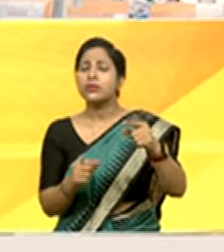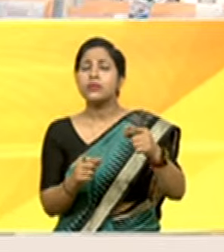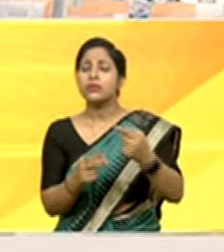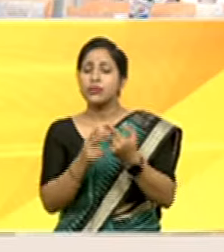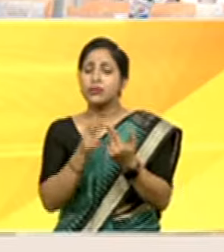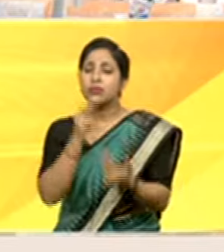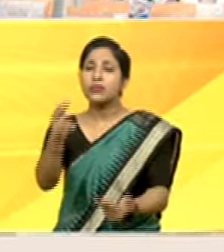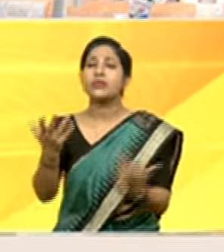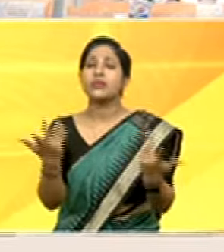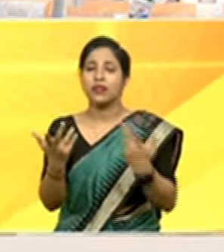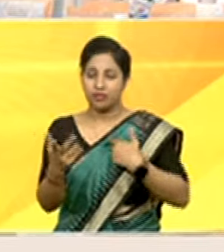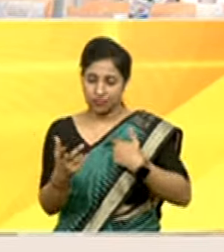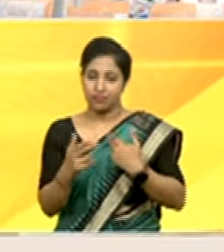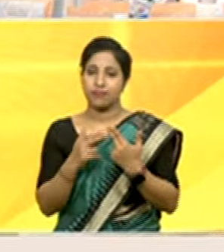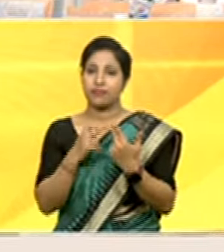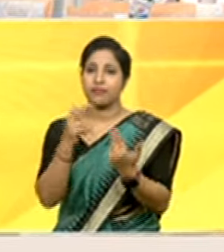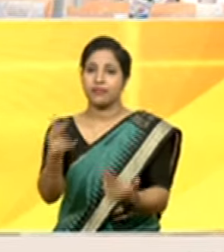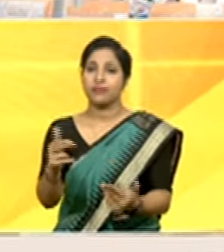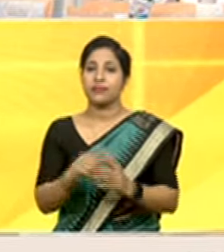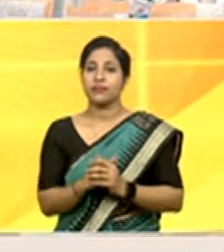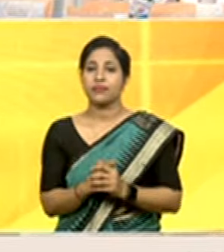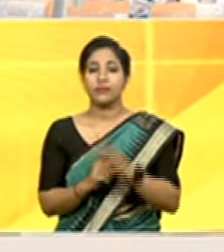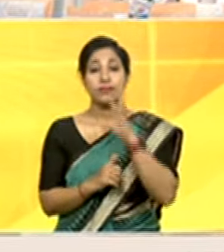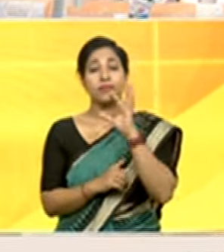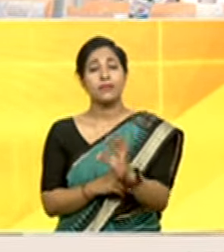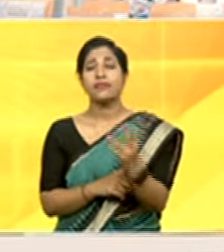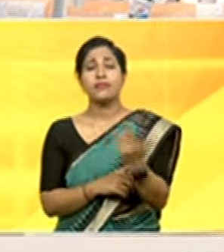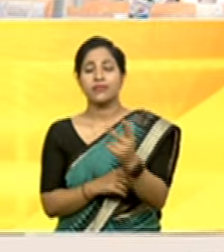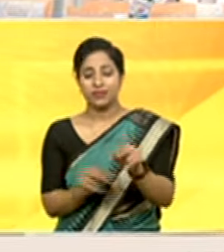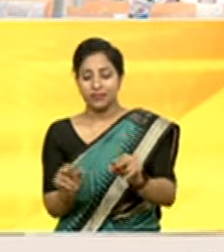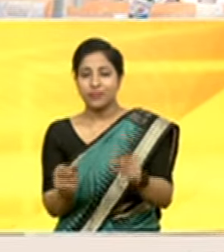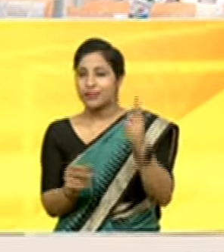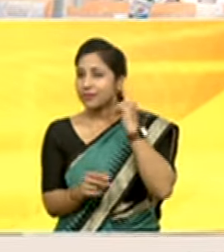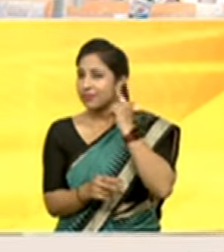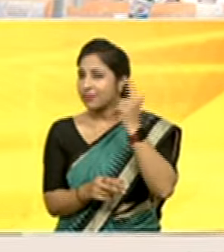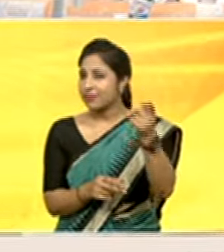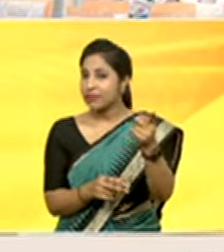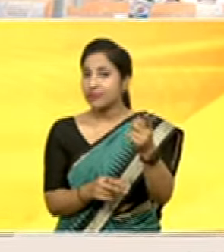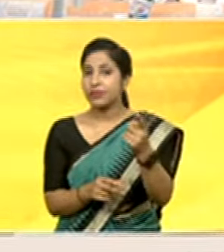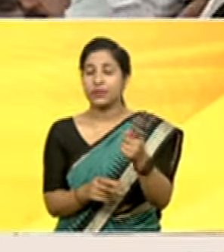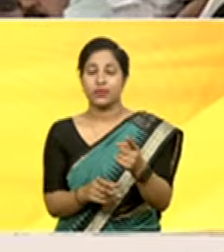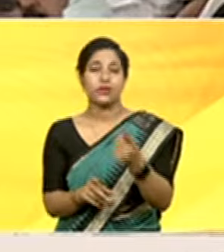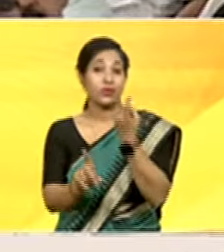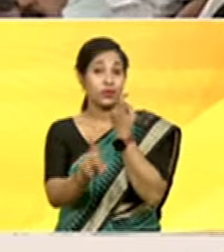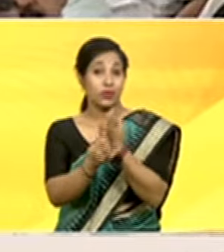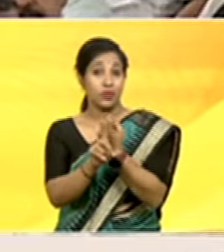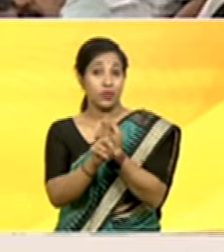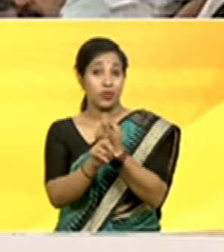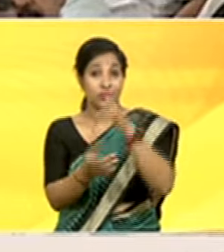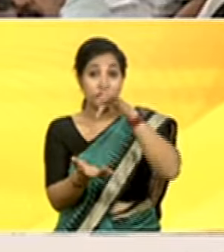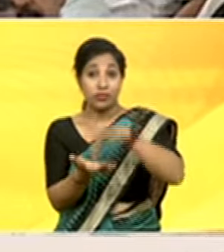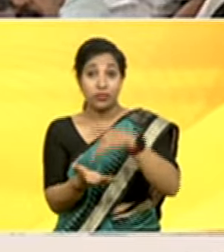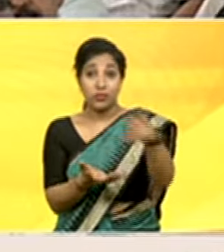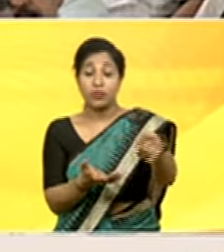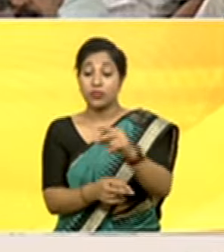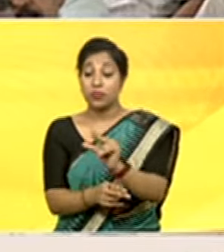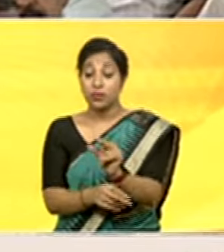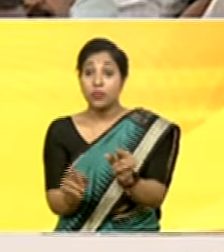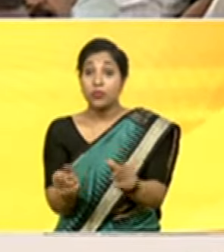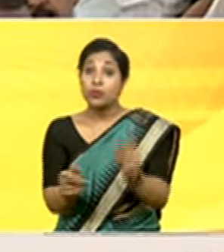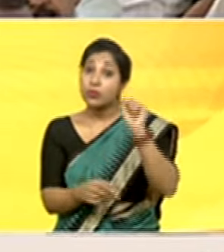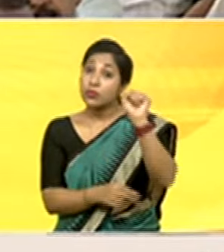की पुरी बात बताते हैं दरसल ये कुवेद रेडियो के एक प्रसारण की क्लीप है